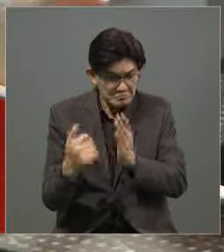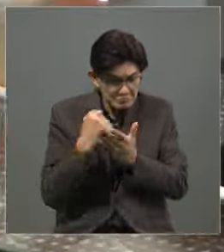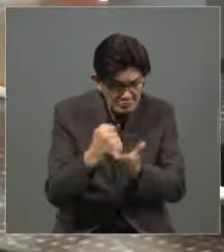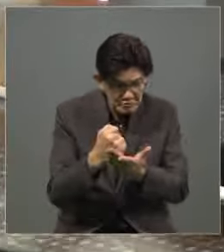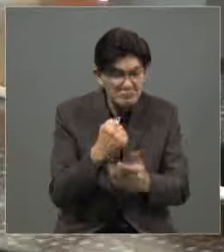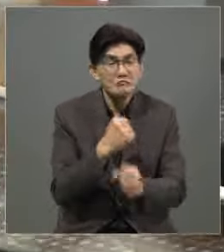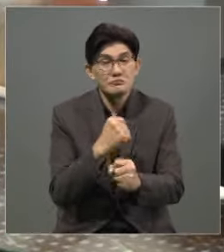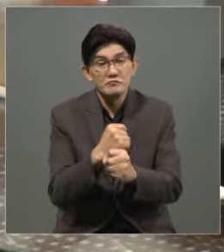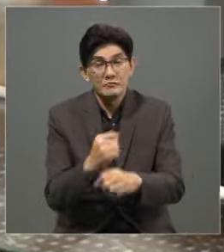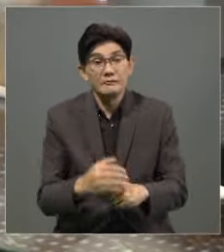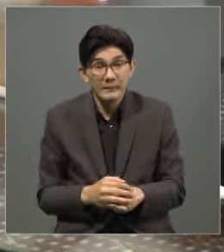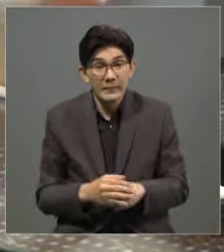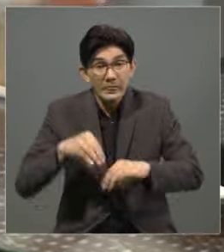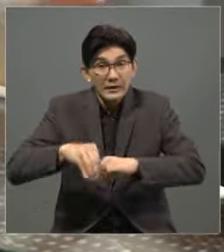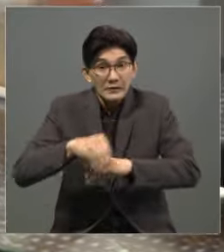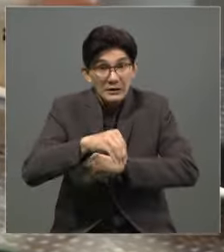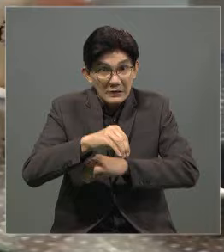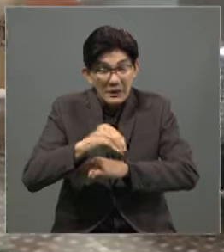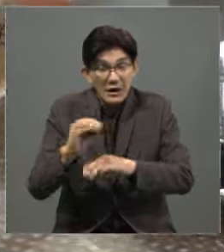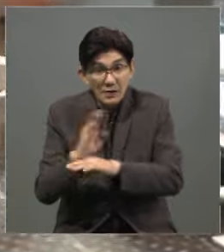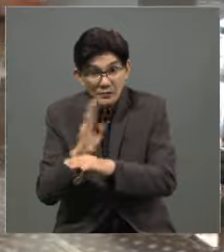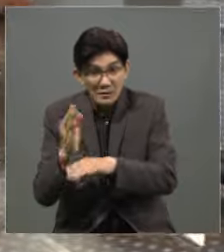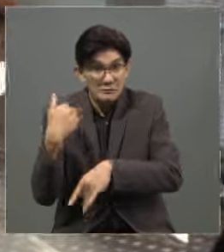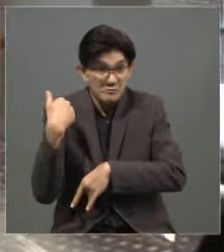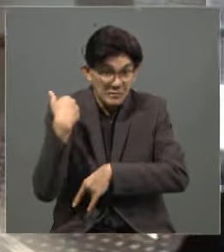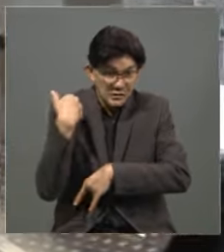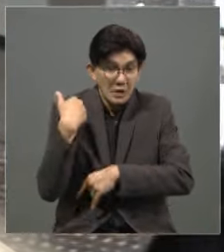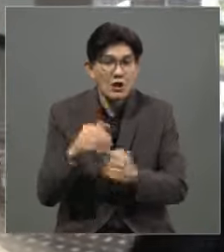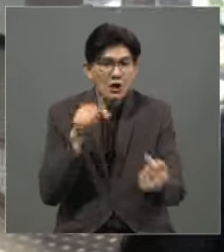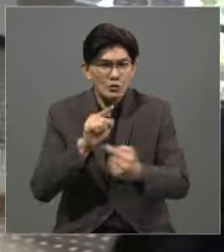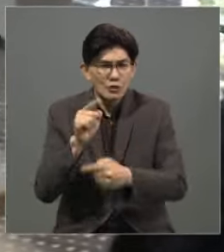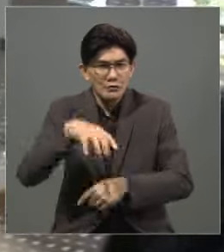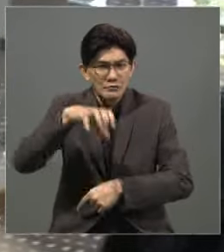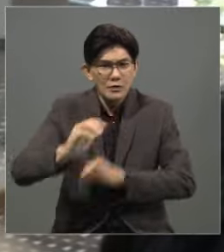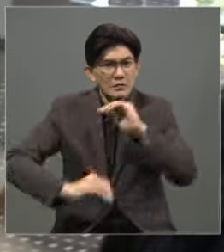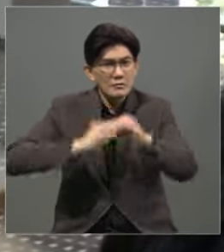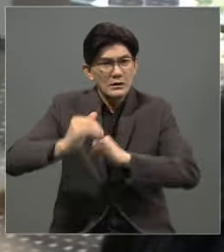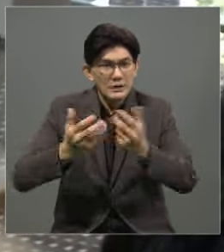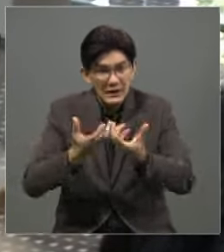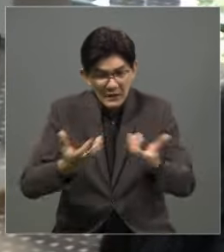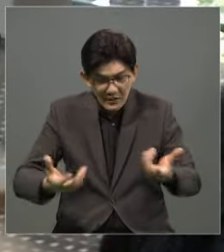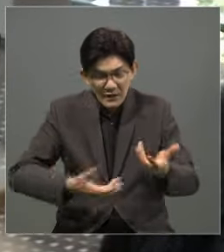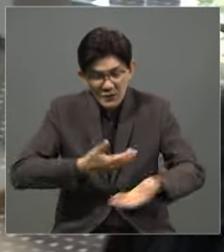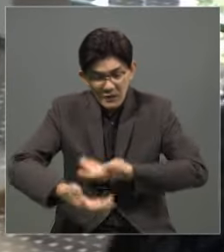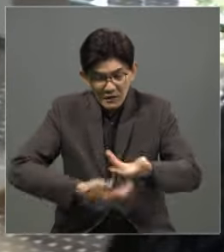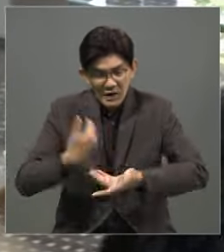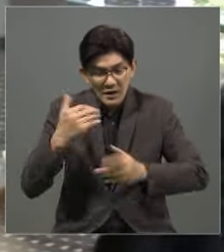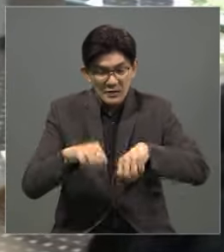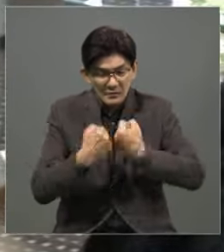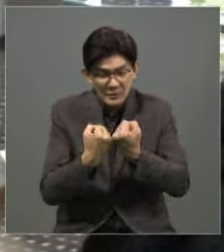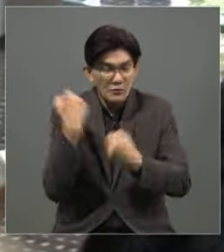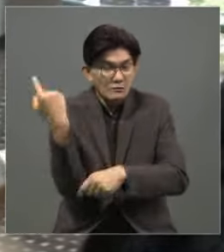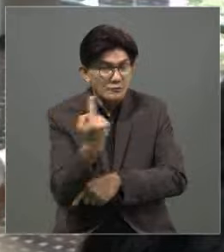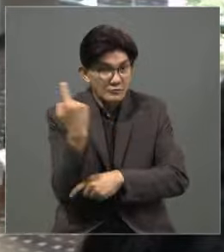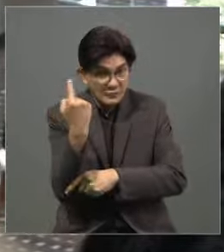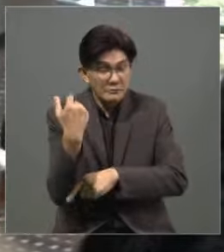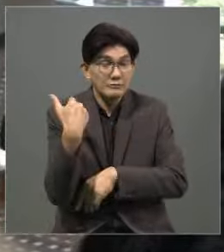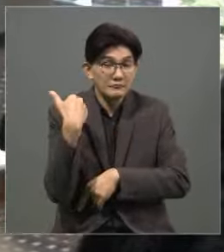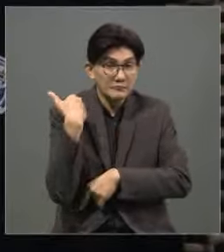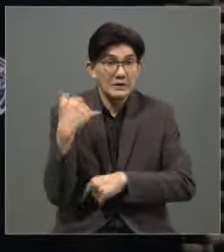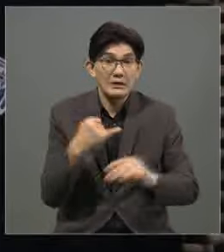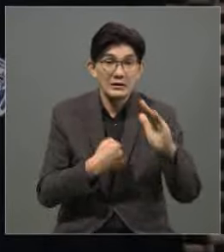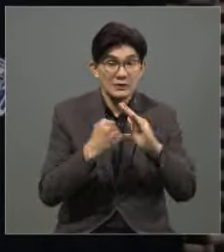ยรวมถึงเครือข่ายธุรกิจ Mock Biz Club นะครับภายใต้กรมพัฒนาธุรกิจการค้าแล้วก็สมาคมท่องเที่ยวในพื้นที่ปริมณฑล